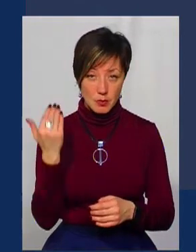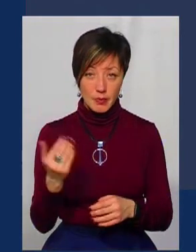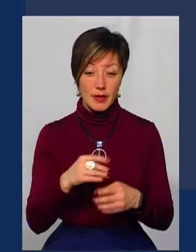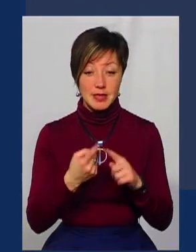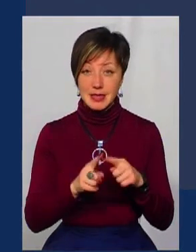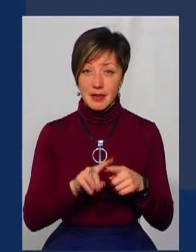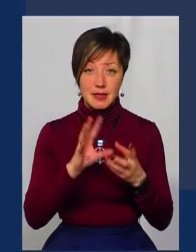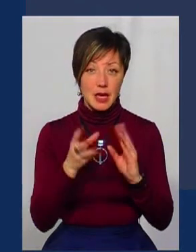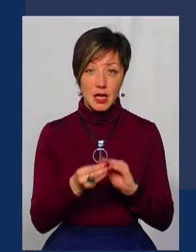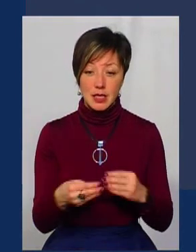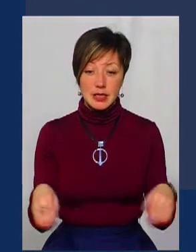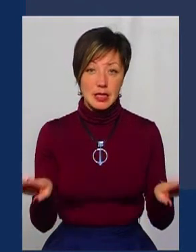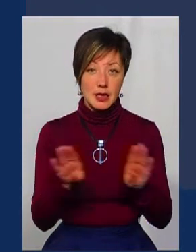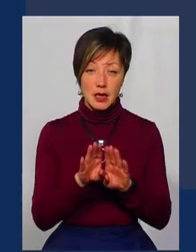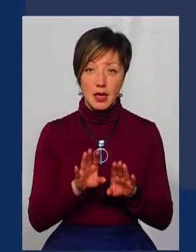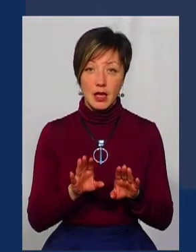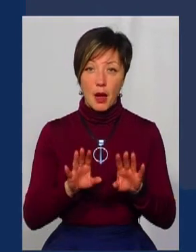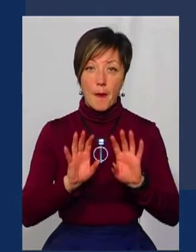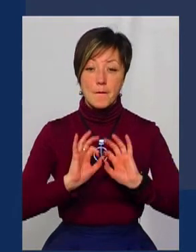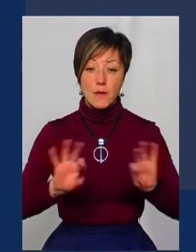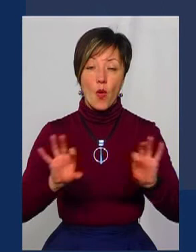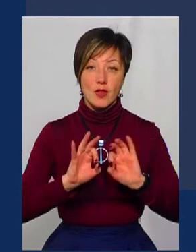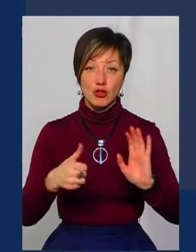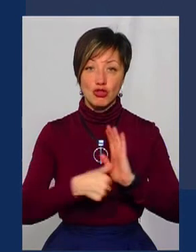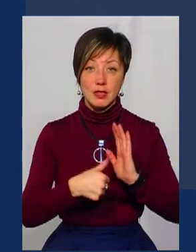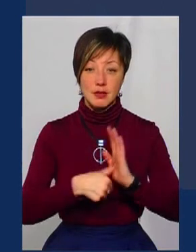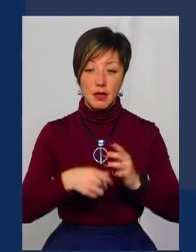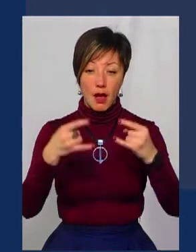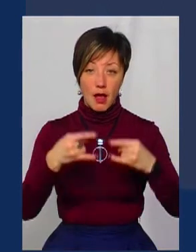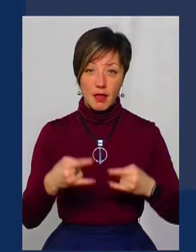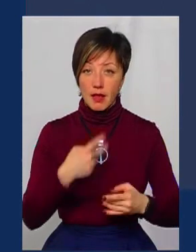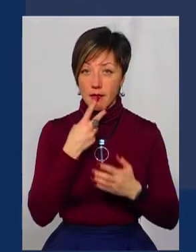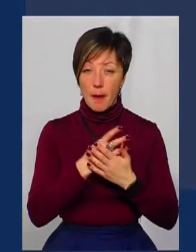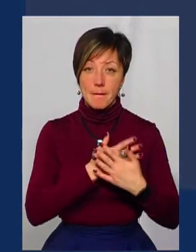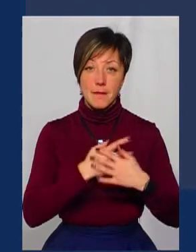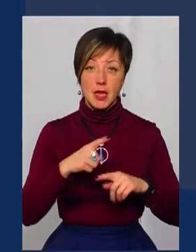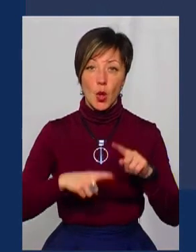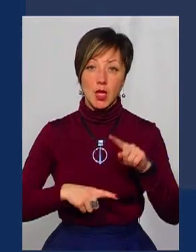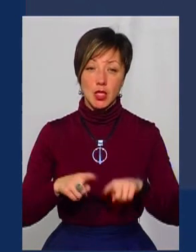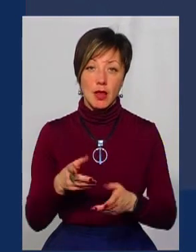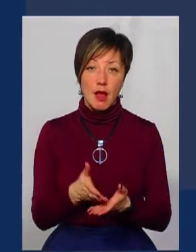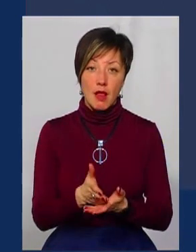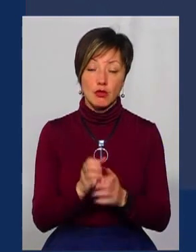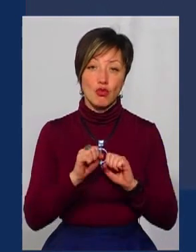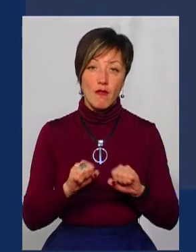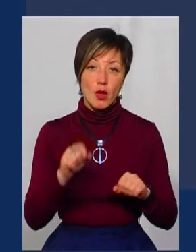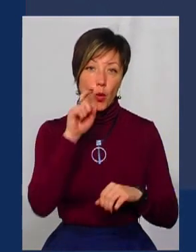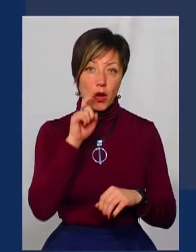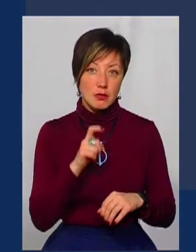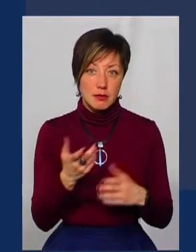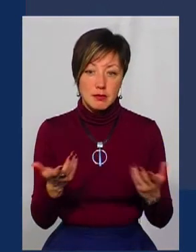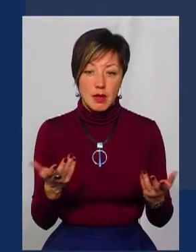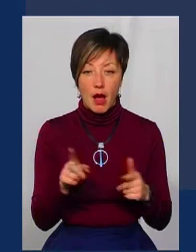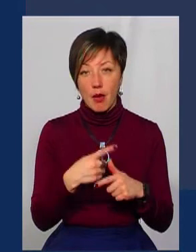взагалі закриє мовлення, що тих каналів, які проходили, могли дивитися патріотично налаштовані українці. Або навіть, ну як ми будемо казати,